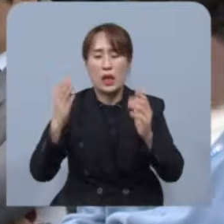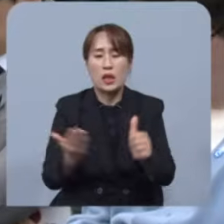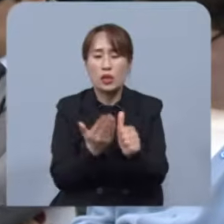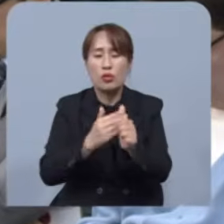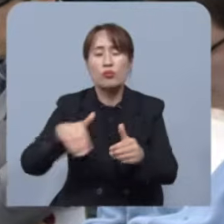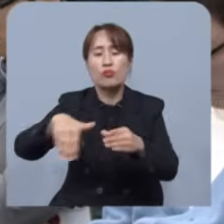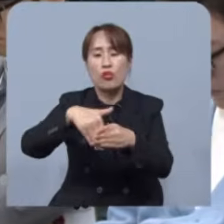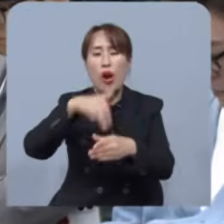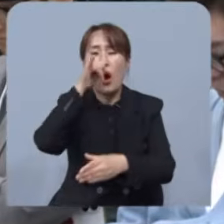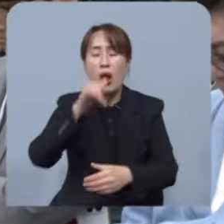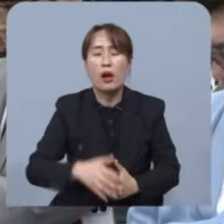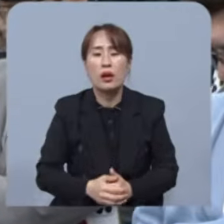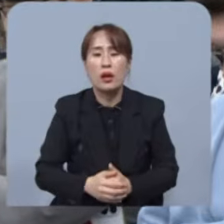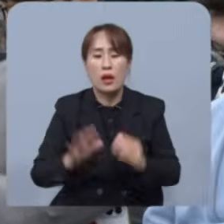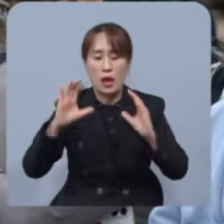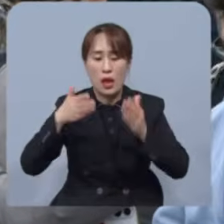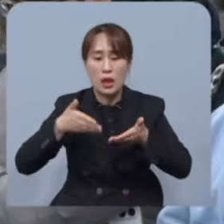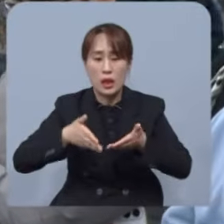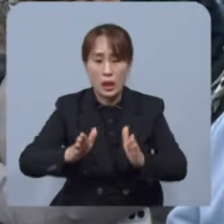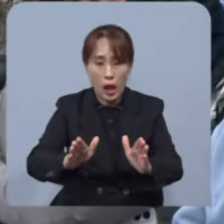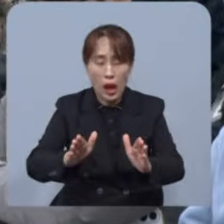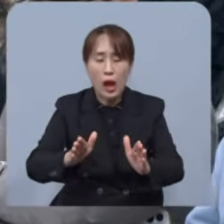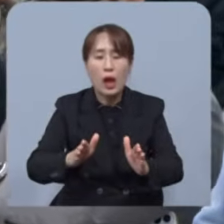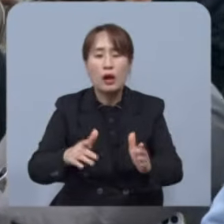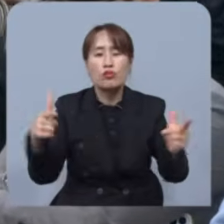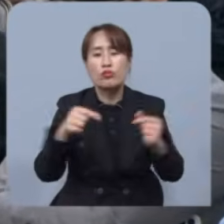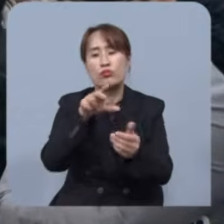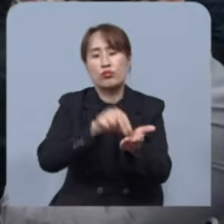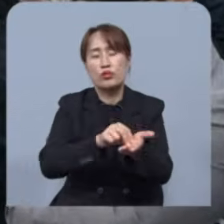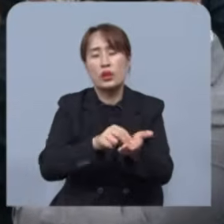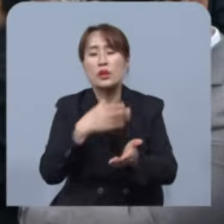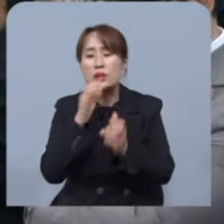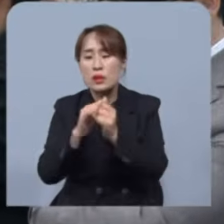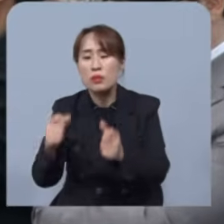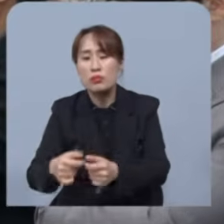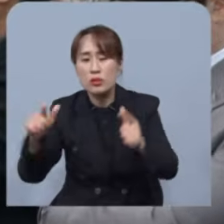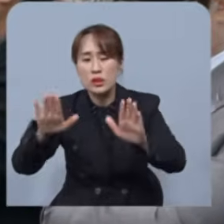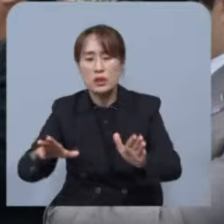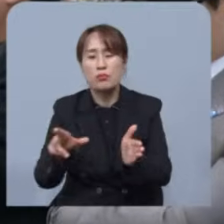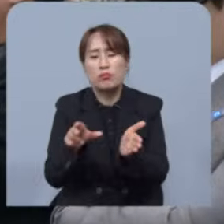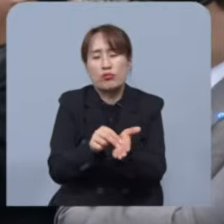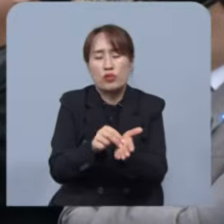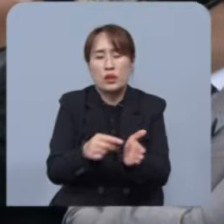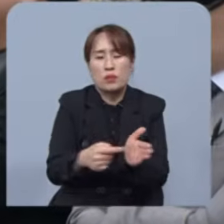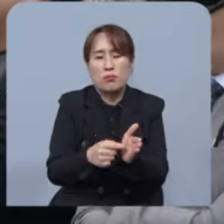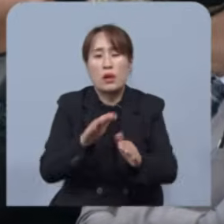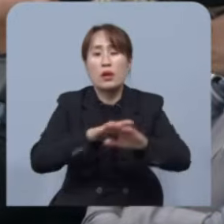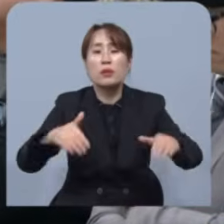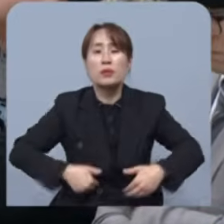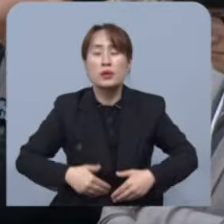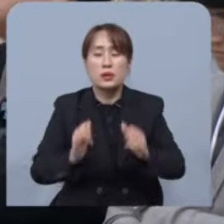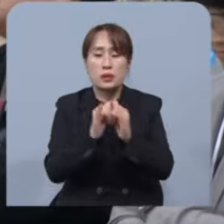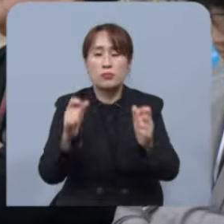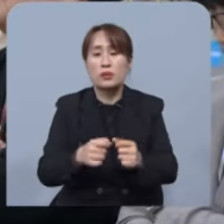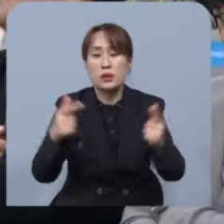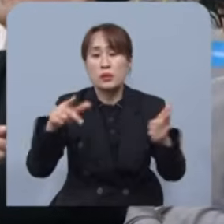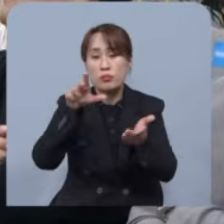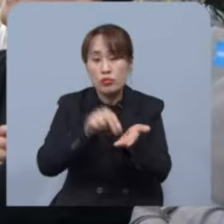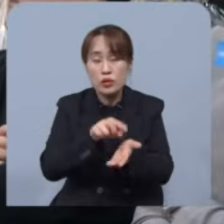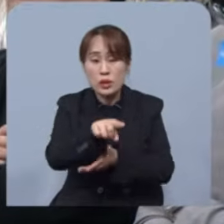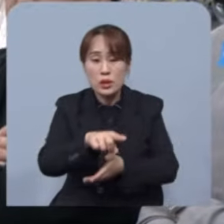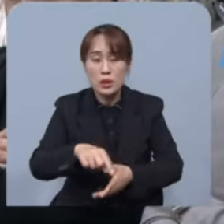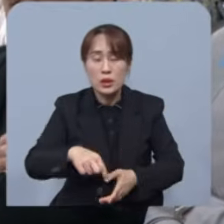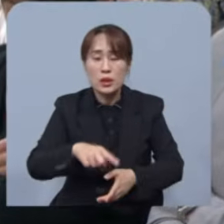문화유산이 있습니다. 저출생 고령화 문제는 우리 사회의 가장 시급한 과제입니다. 인구 문제는